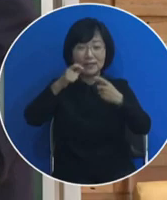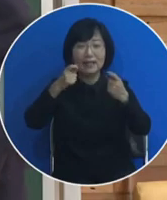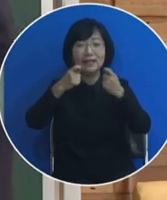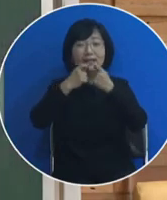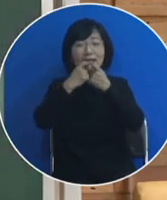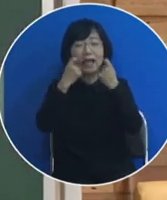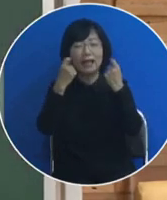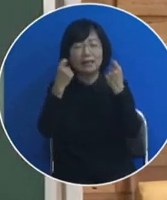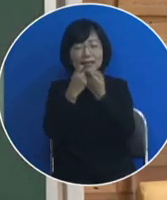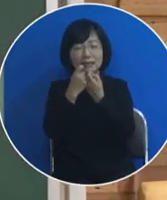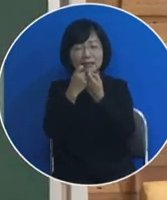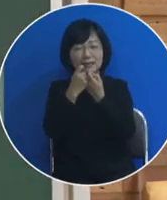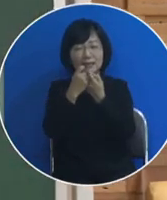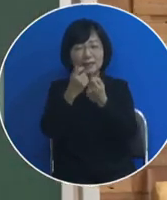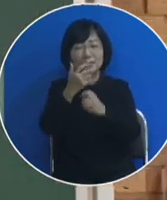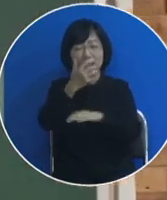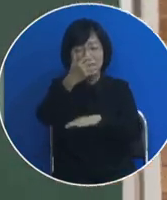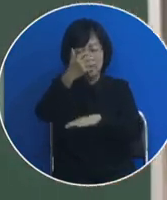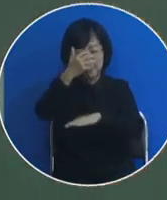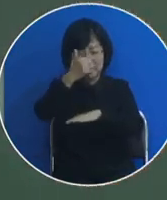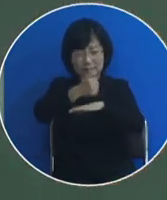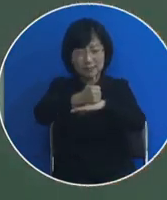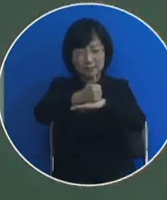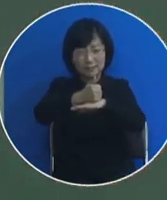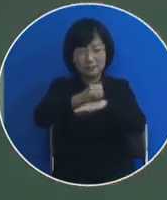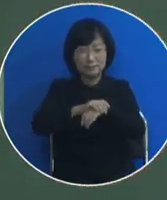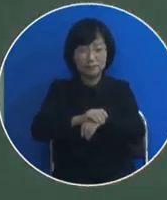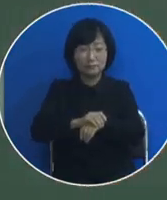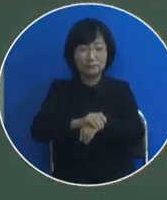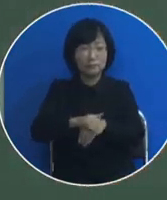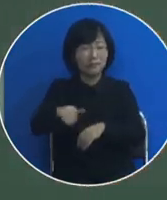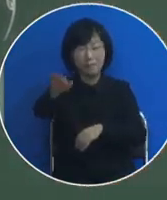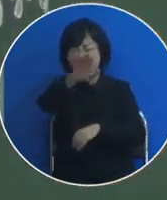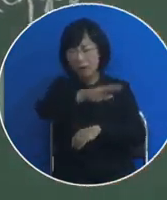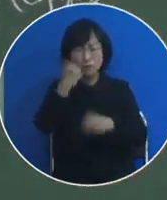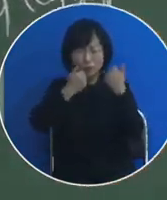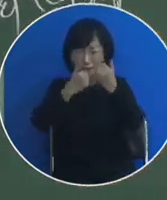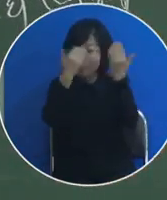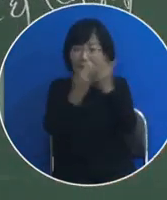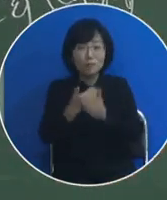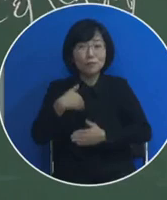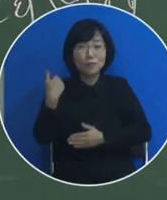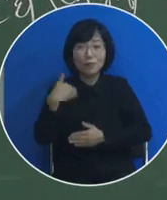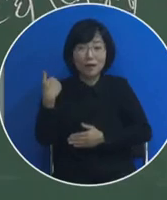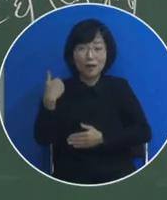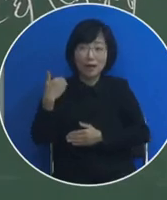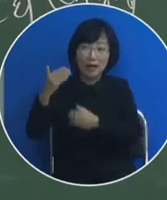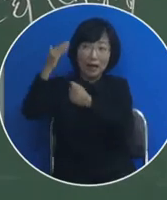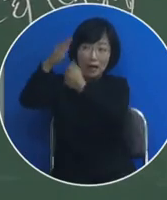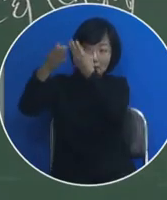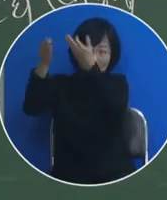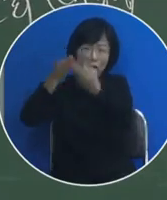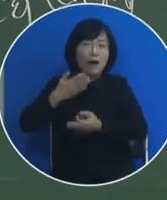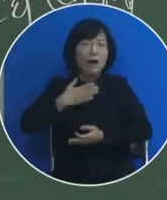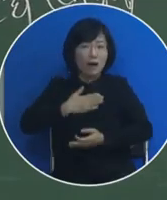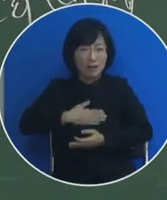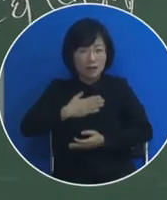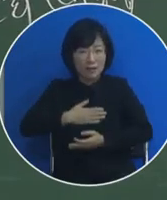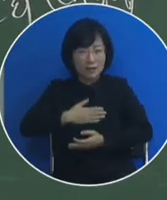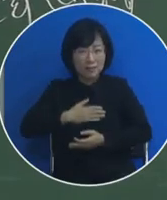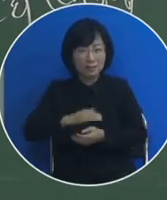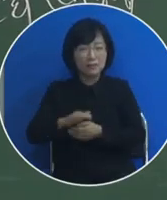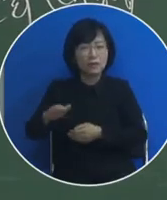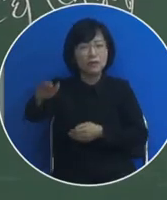개인 종말입니다. It's your personal end. 하나님만 아십니다. Only God knows that. 그렇죠? Isn't that so? 우리는 하나님의 목표 속에 있어요. That we